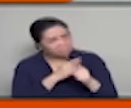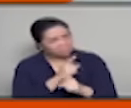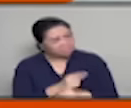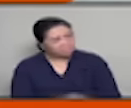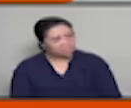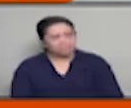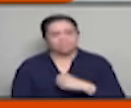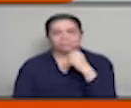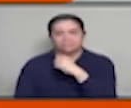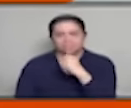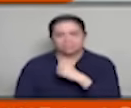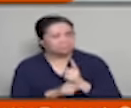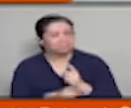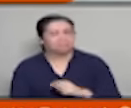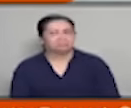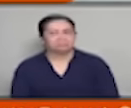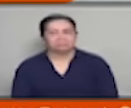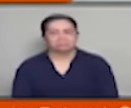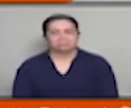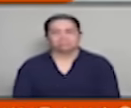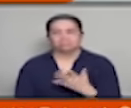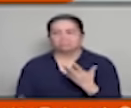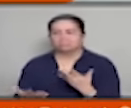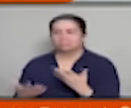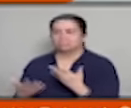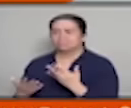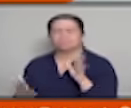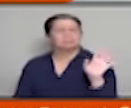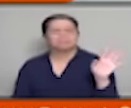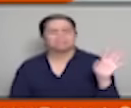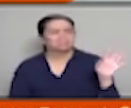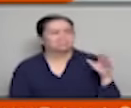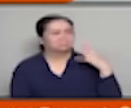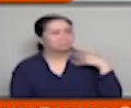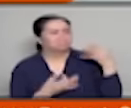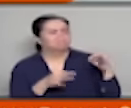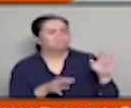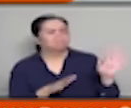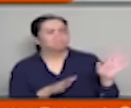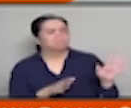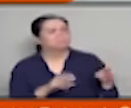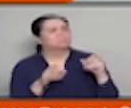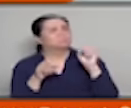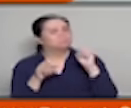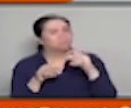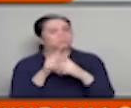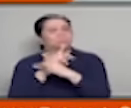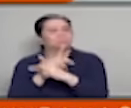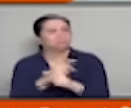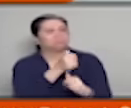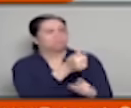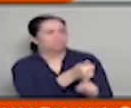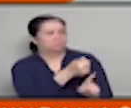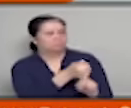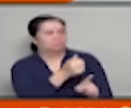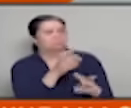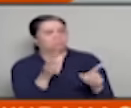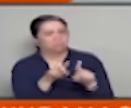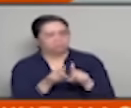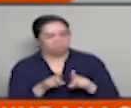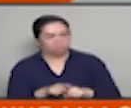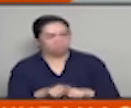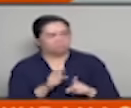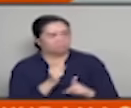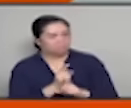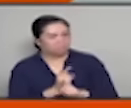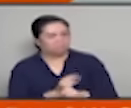sir? Opo. Ganito po, sir. Sir, sandali, patapusin niyo ako, sir. Opo, para protection na rin niya yun. Opo.